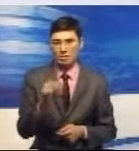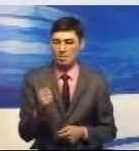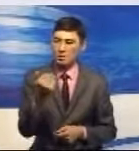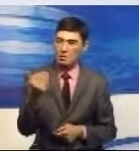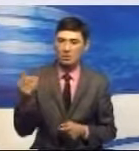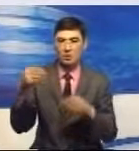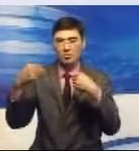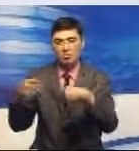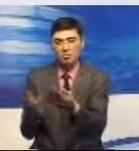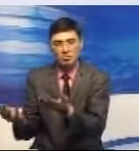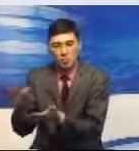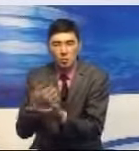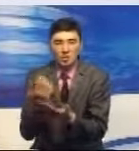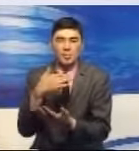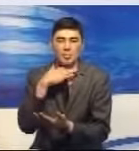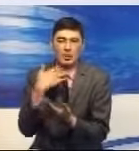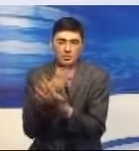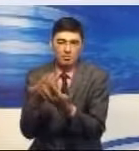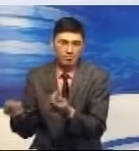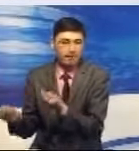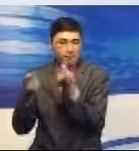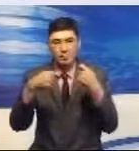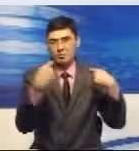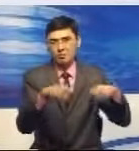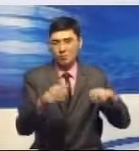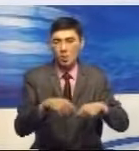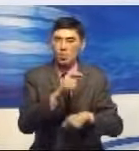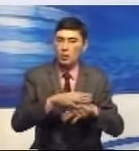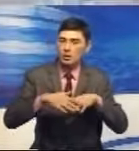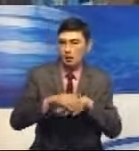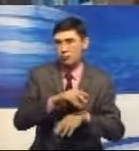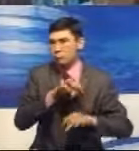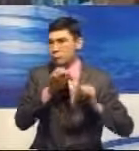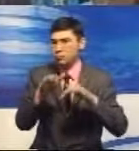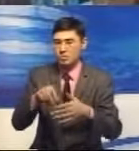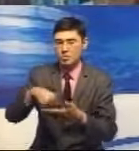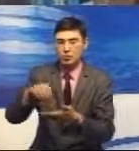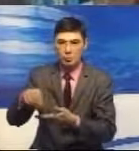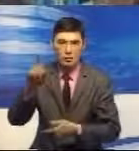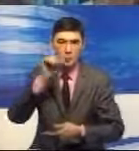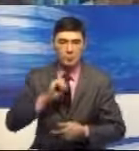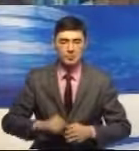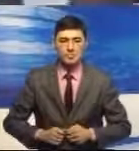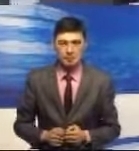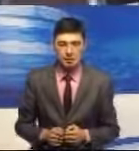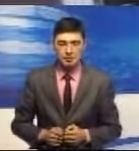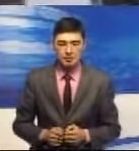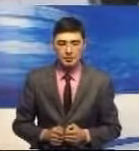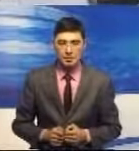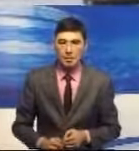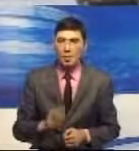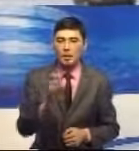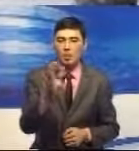өнімдері сатылып, тұрғындар делдалсыз сауда жасауға мүмкіндік алды. Барадулиха өсімдік шаруашылығымен қатар